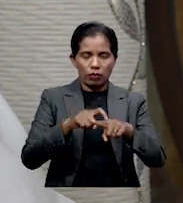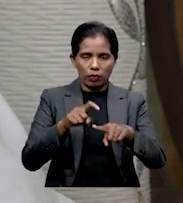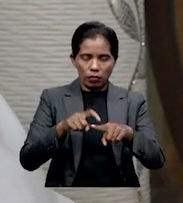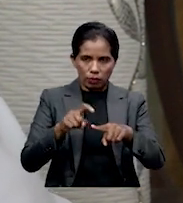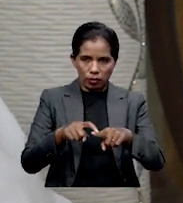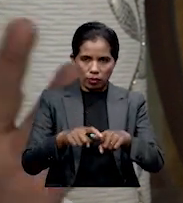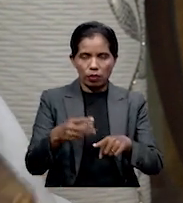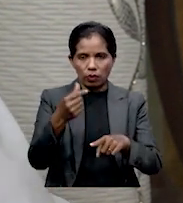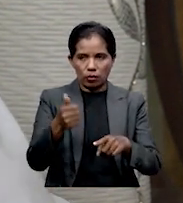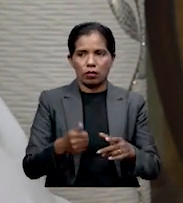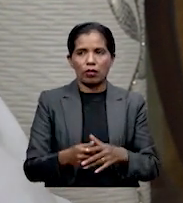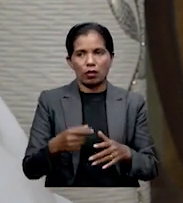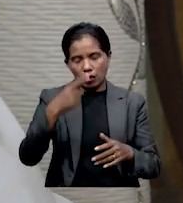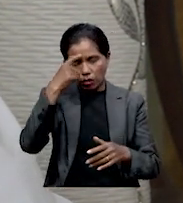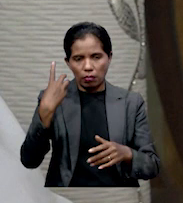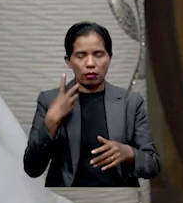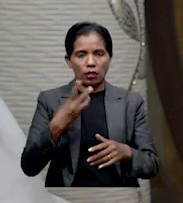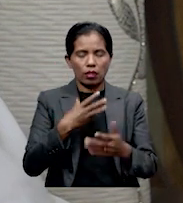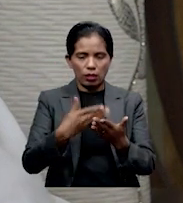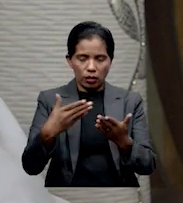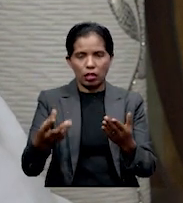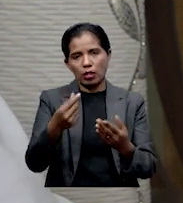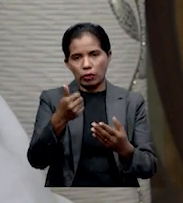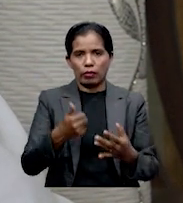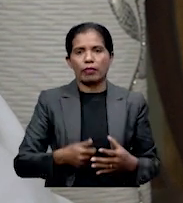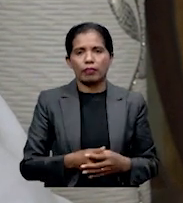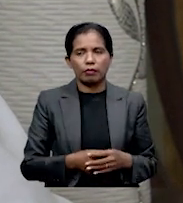tuan la dumbara tambah itu ne limitado tu tebes. E